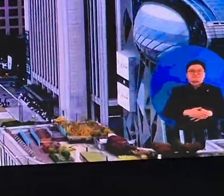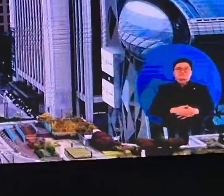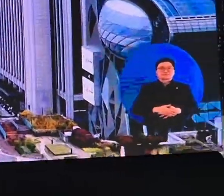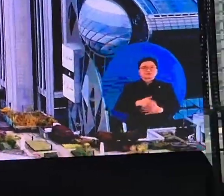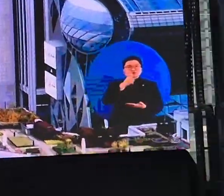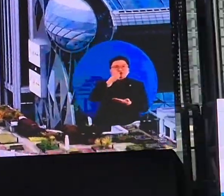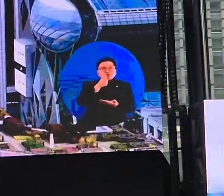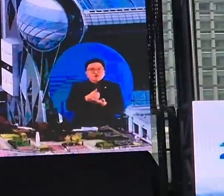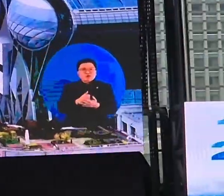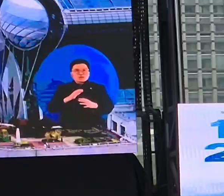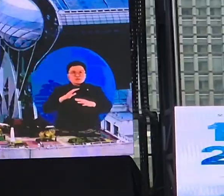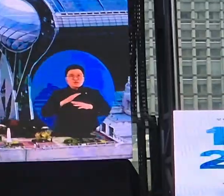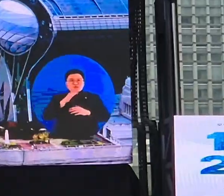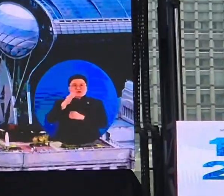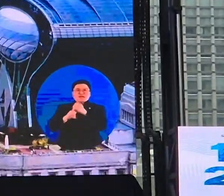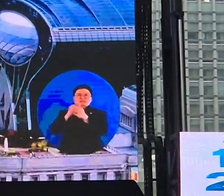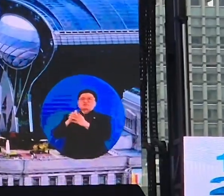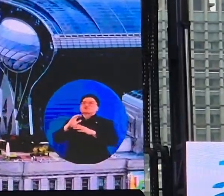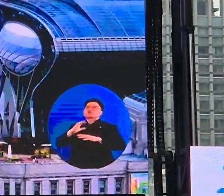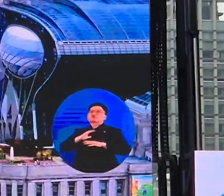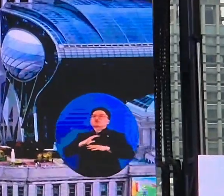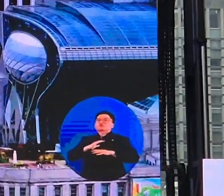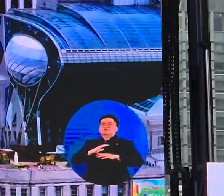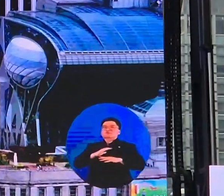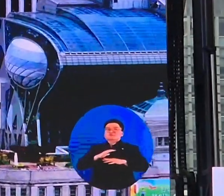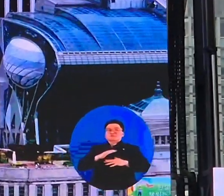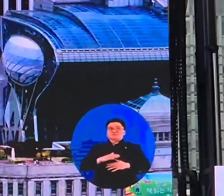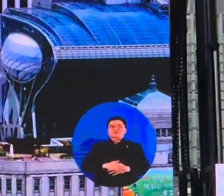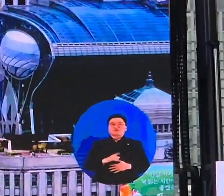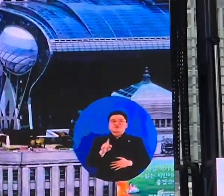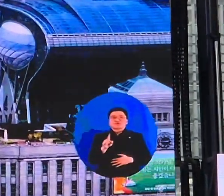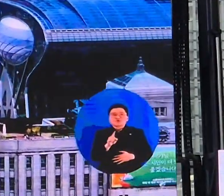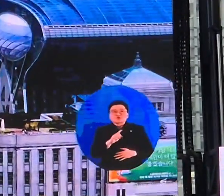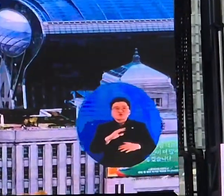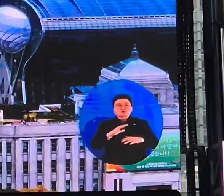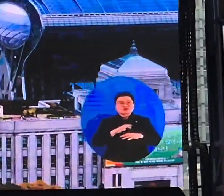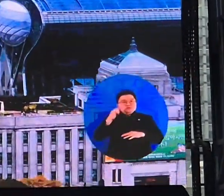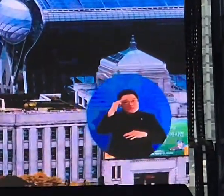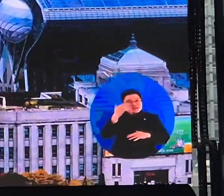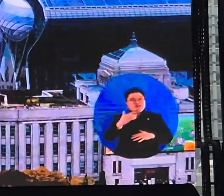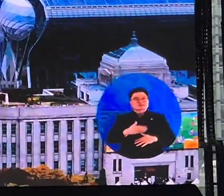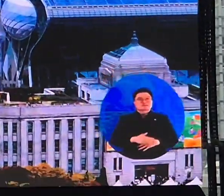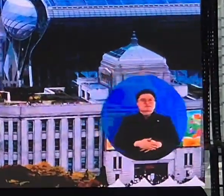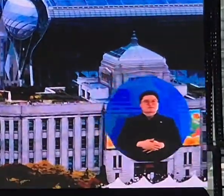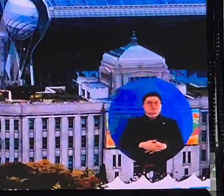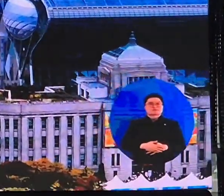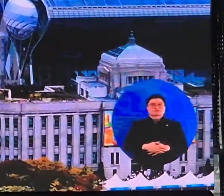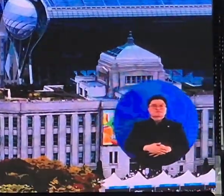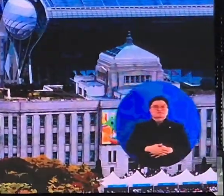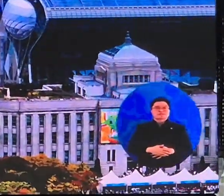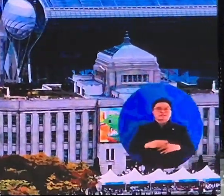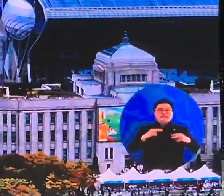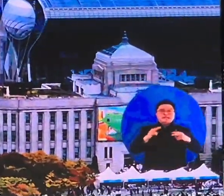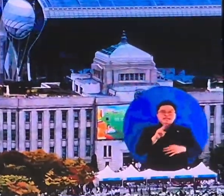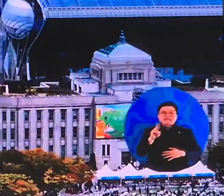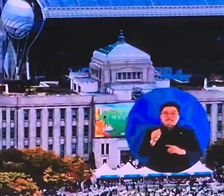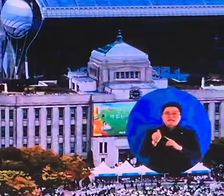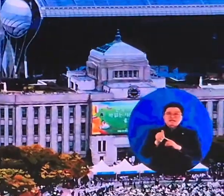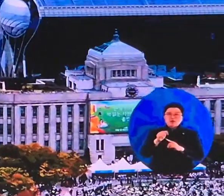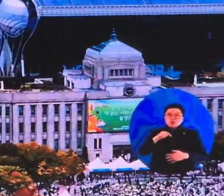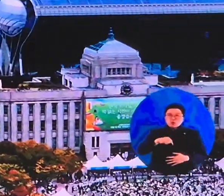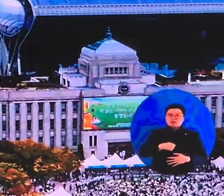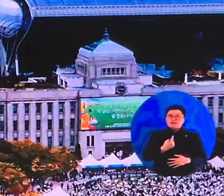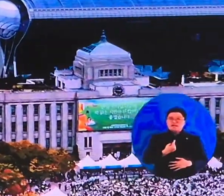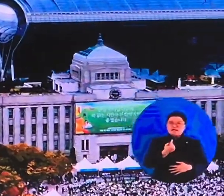무섭고 하나님이 두려운 것이지 무엇이 무섭다는 말입니까? 엘리야는 혼자가